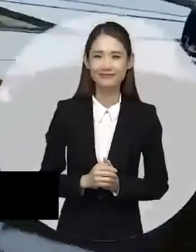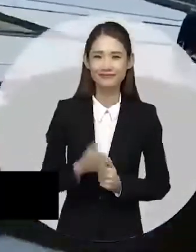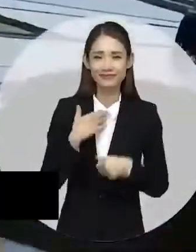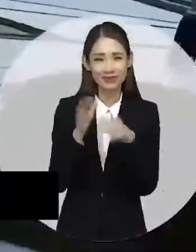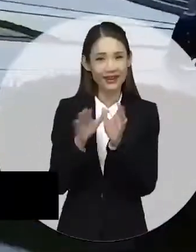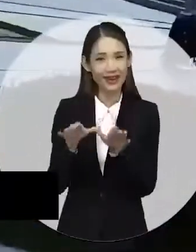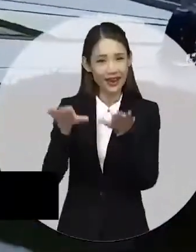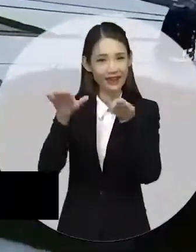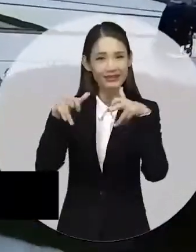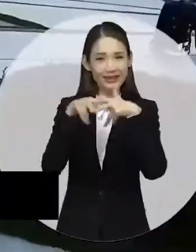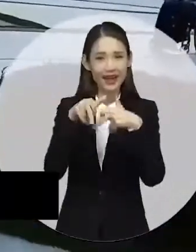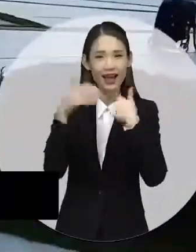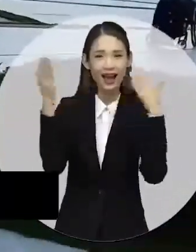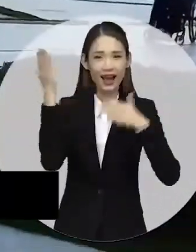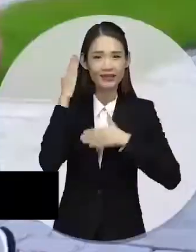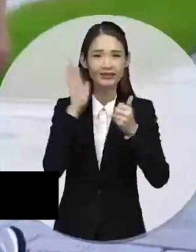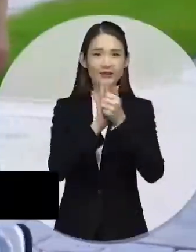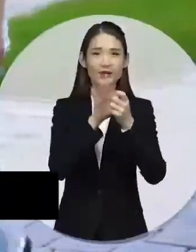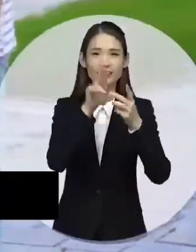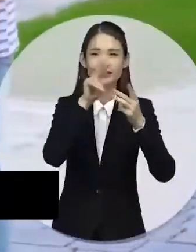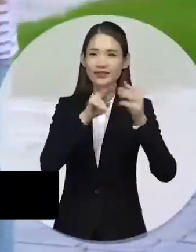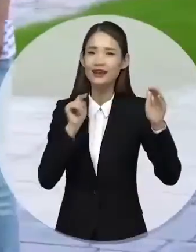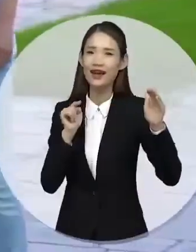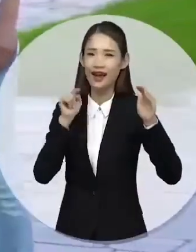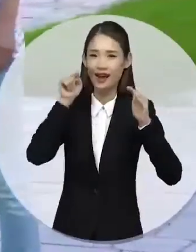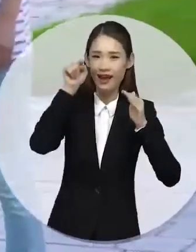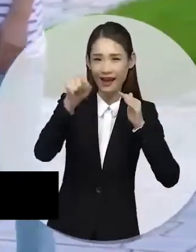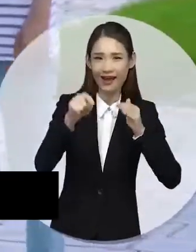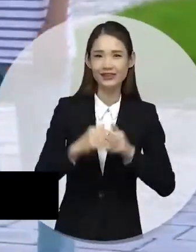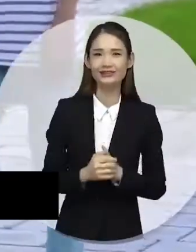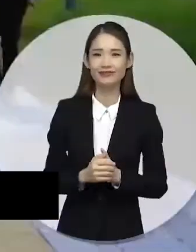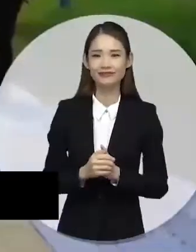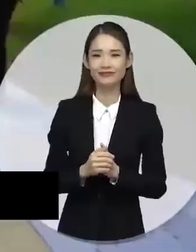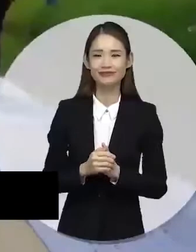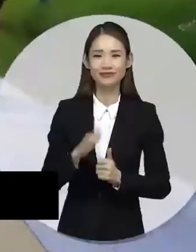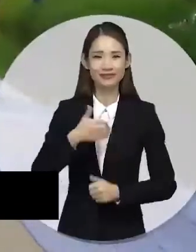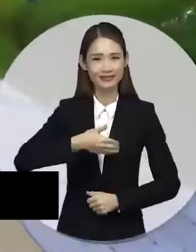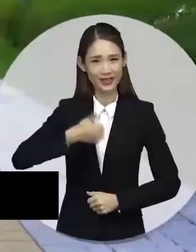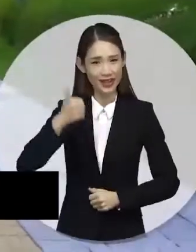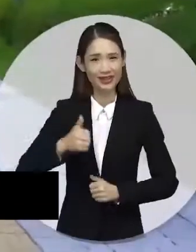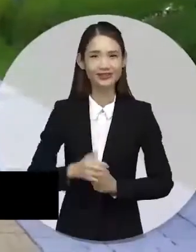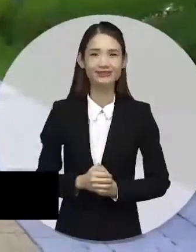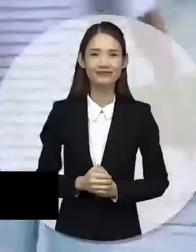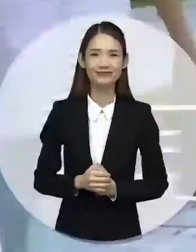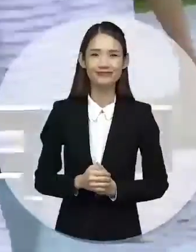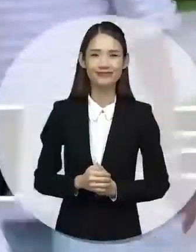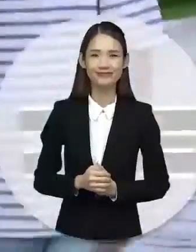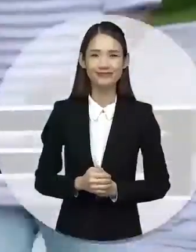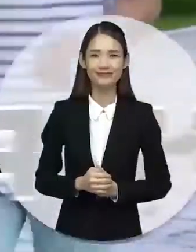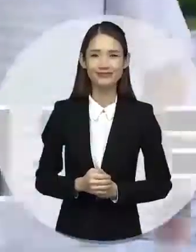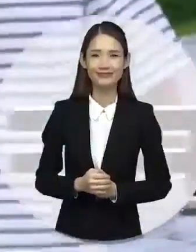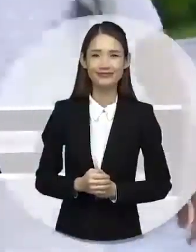난 날아서 장애학생 지원센터로 가겠어. 고고! 갑시다! 예!